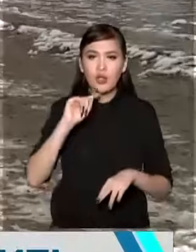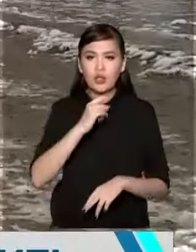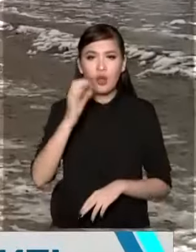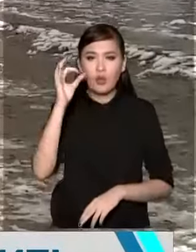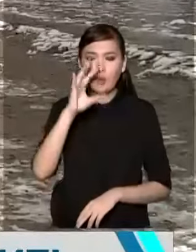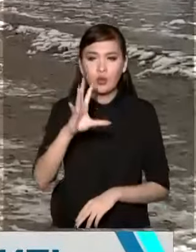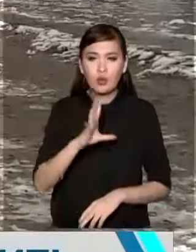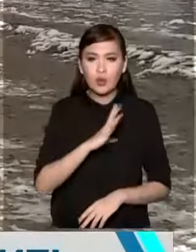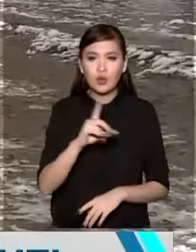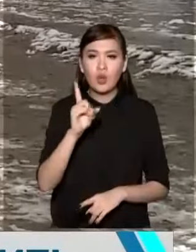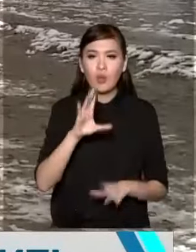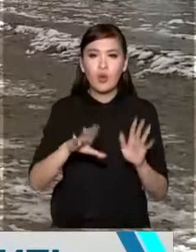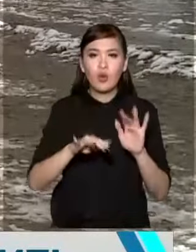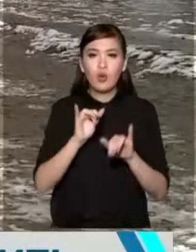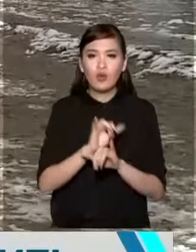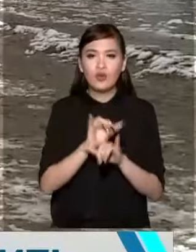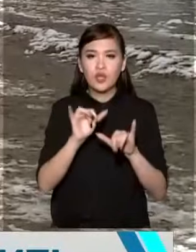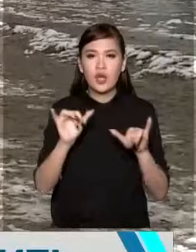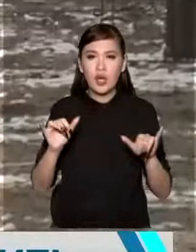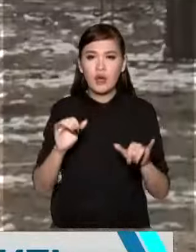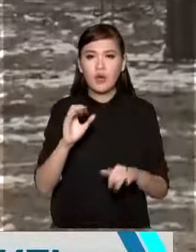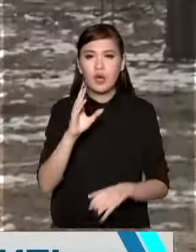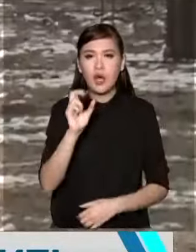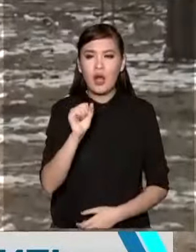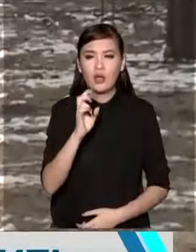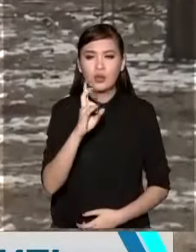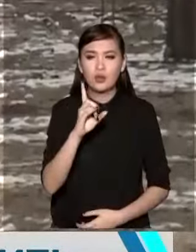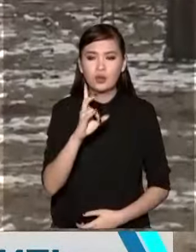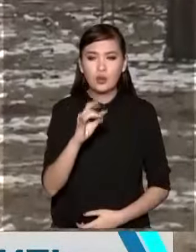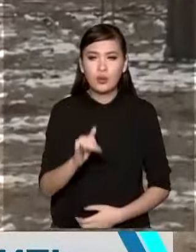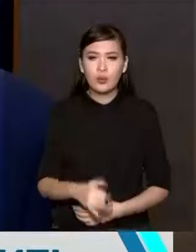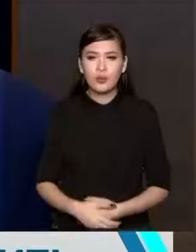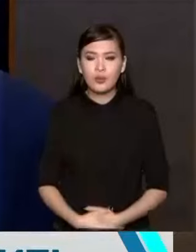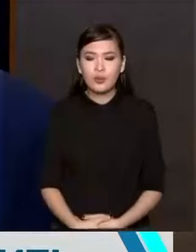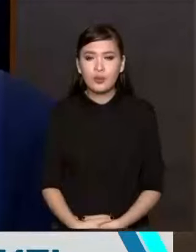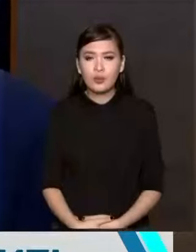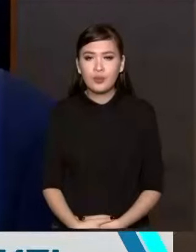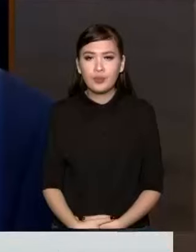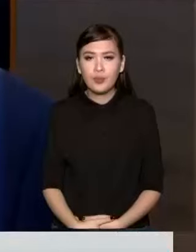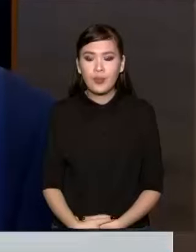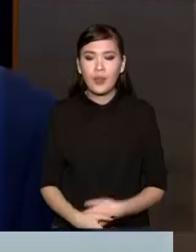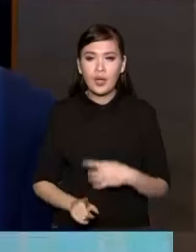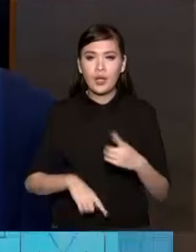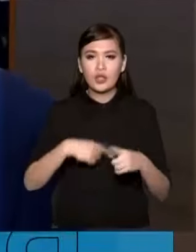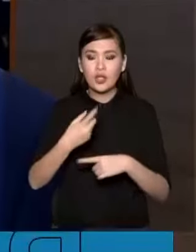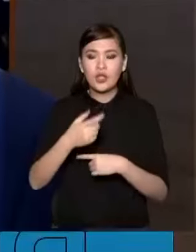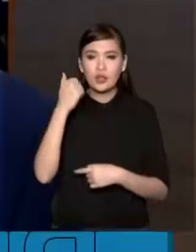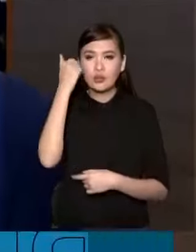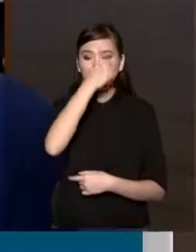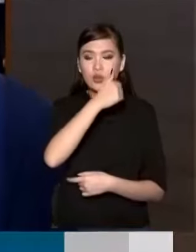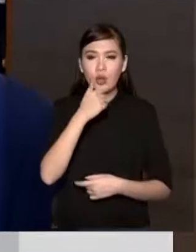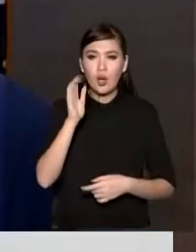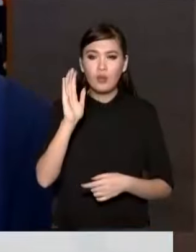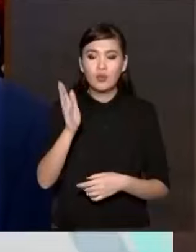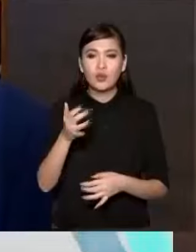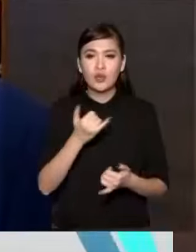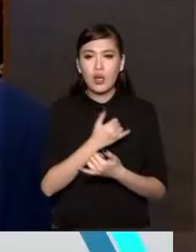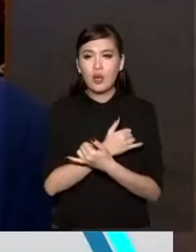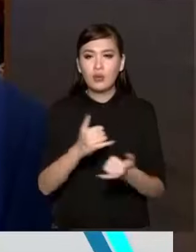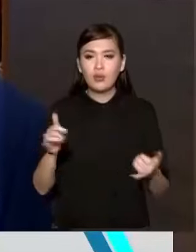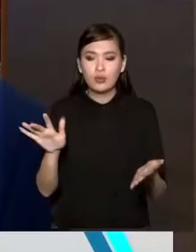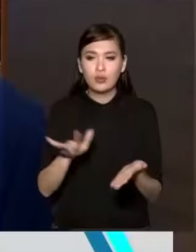чтобы тем самым увеличить поступление в казну. Уже в следующем году обеспечим